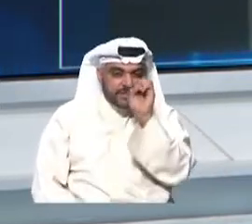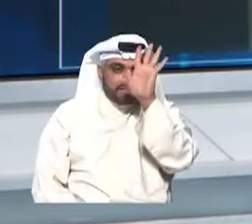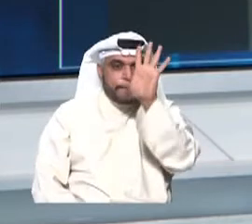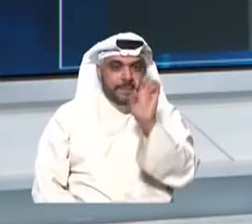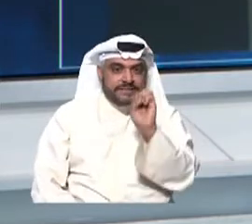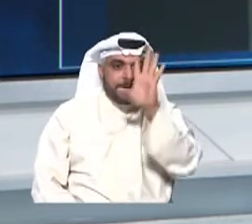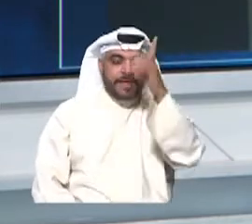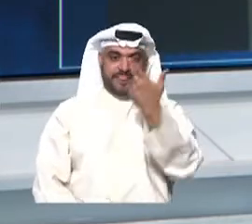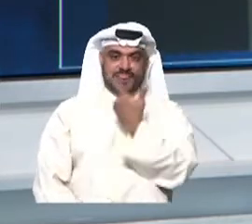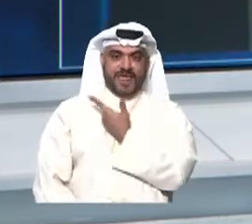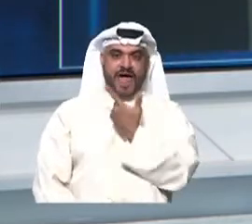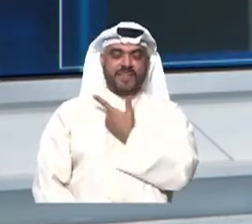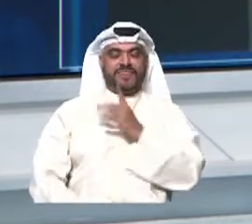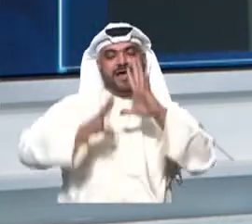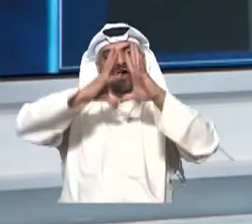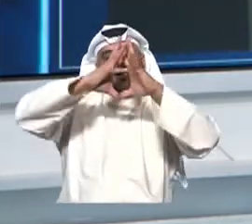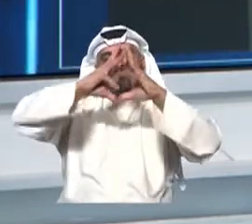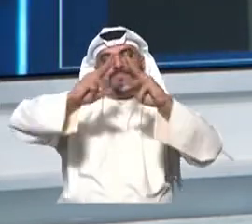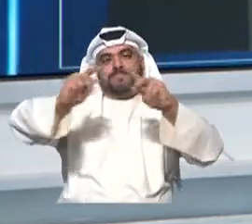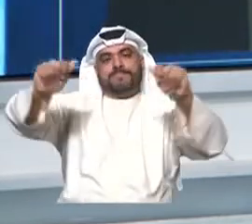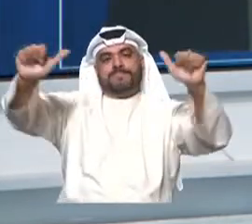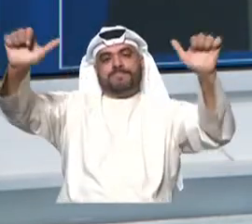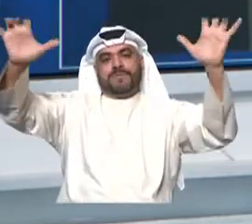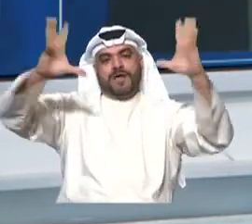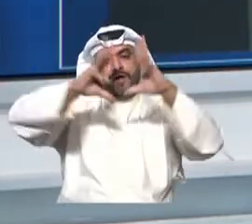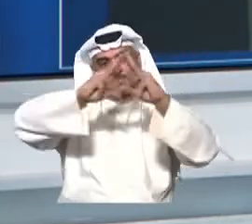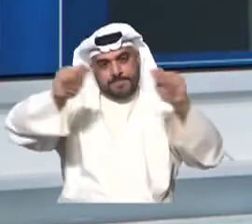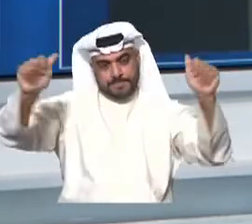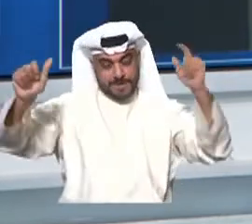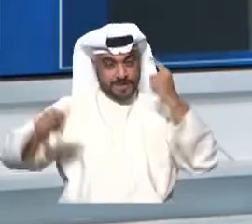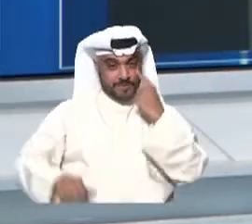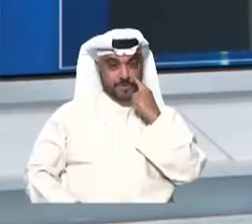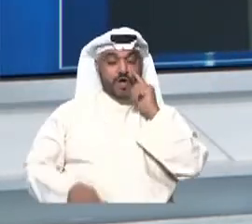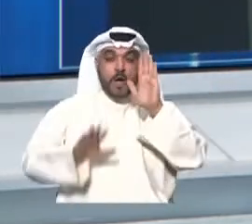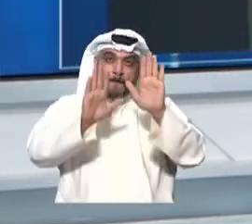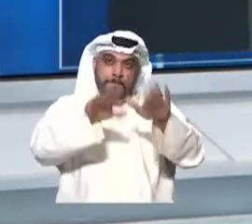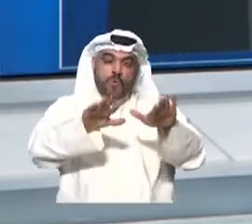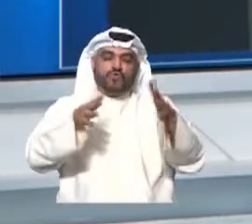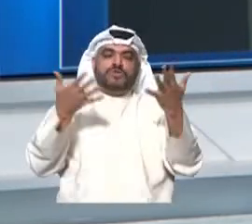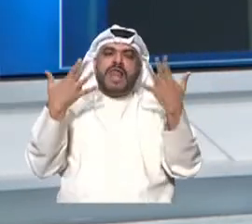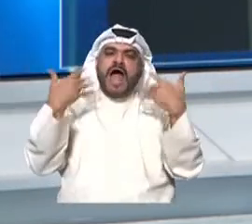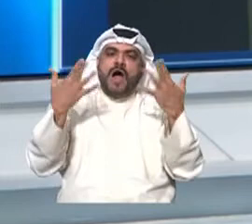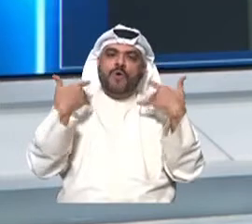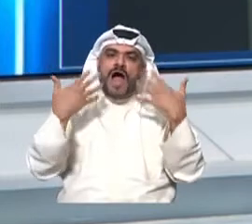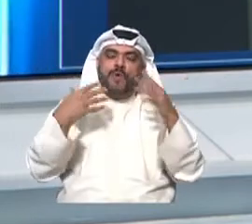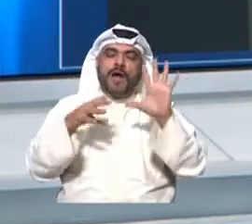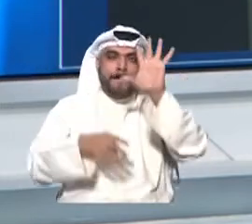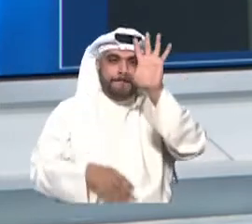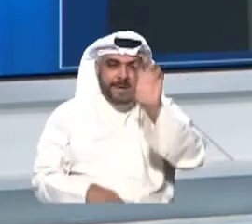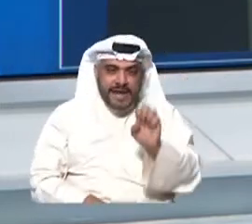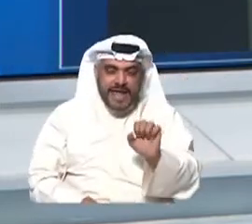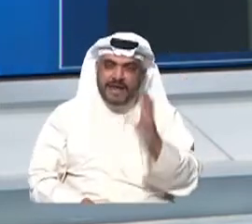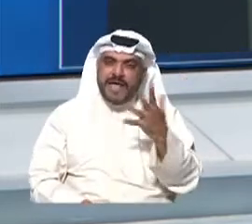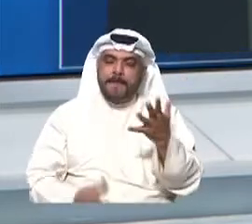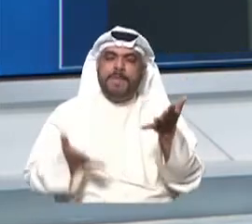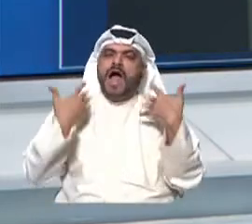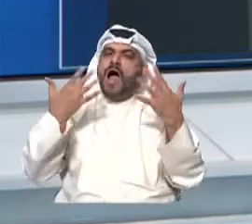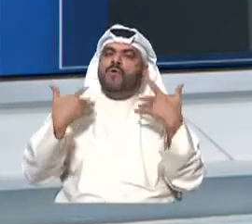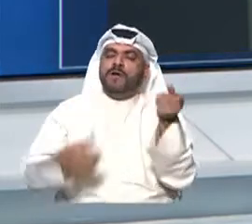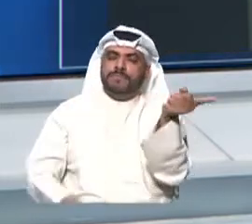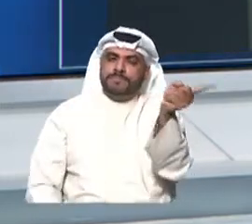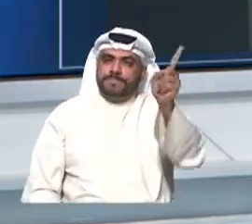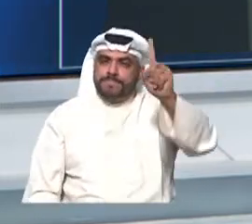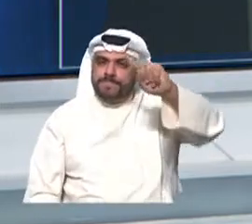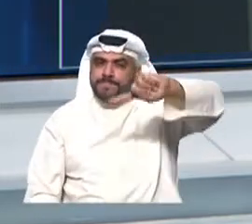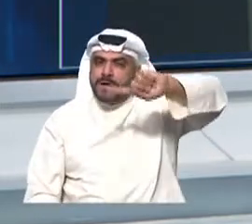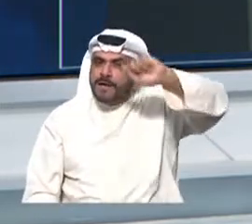الثلاثاء، يترسب تدريجيا خلال مساء يوم الاثنين، لكن يظل نشاط الرياح معنا يوم الاثنين مساء من 15 الى 45 كيلومتر